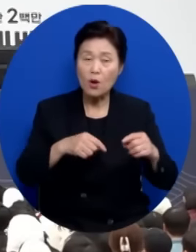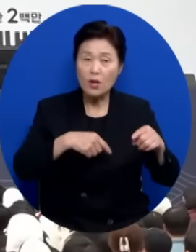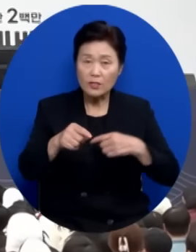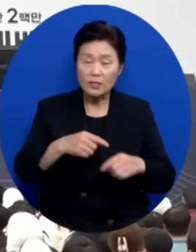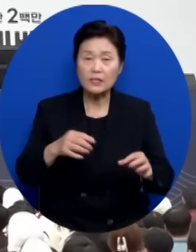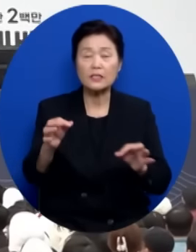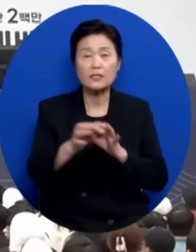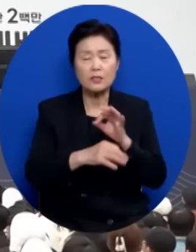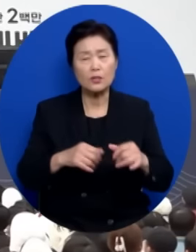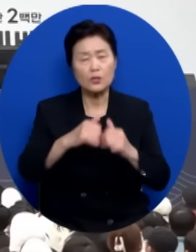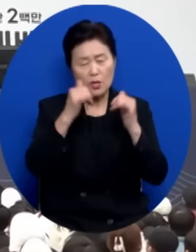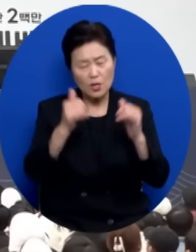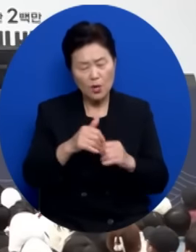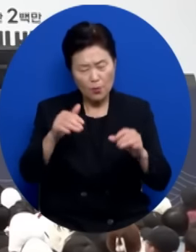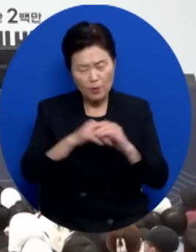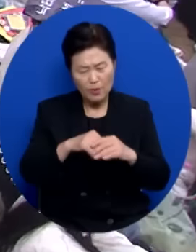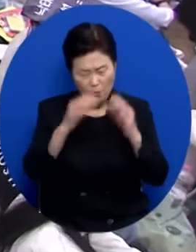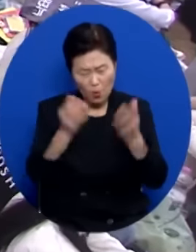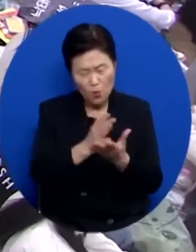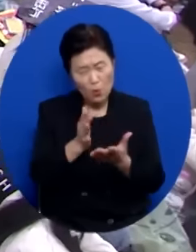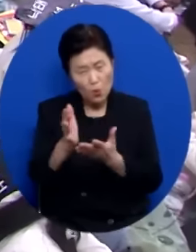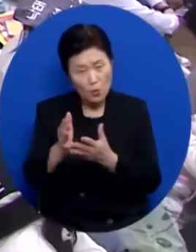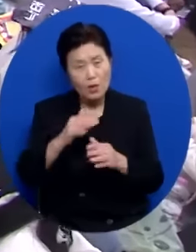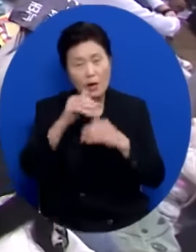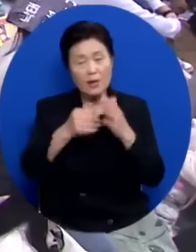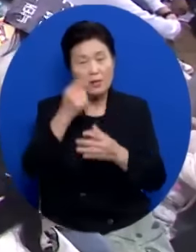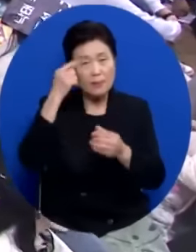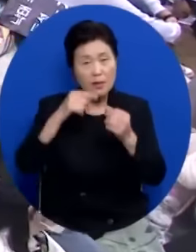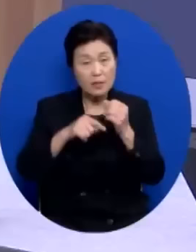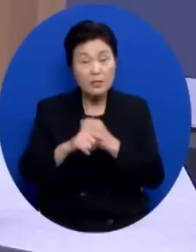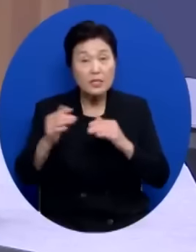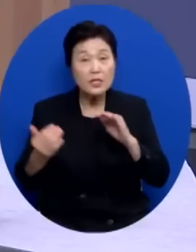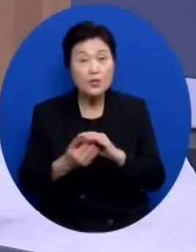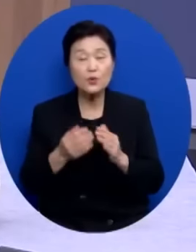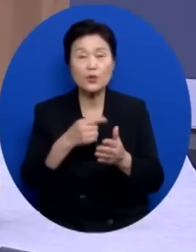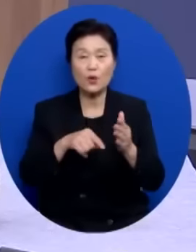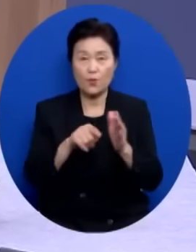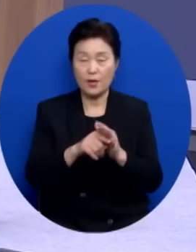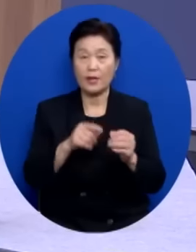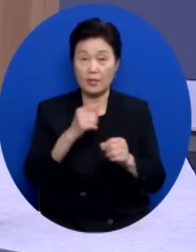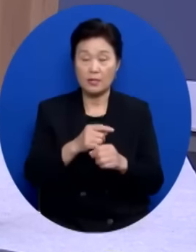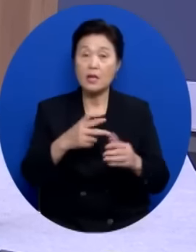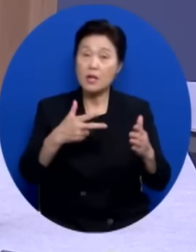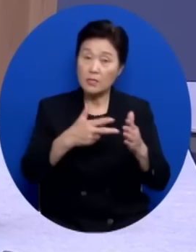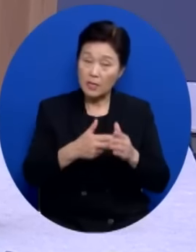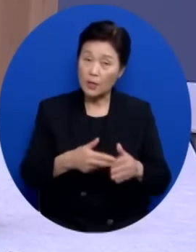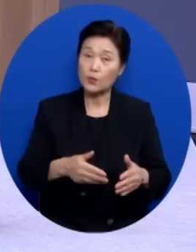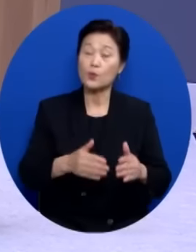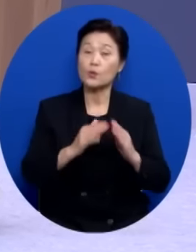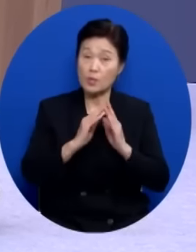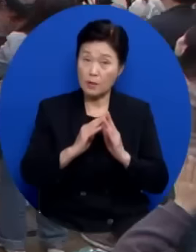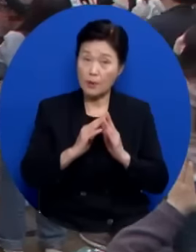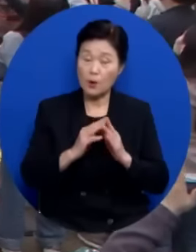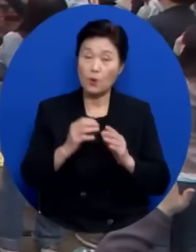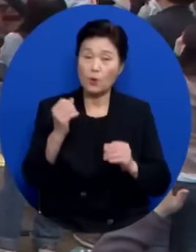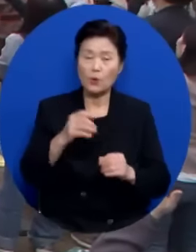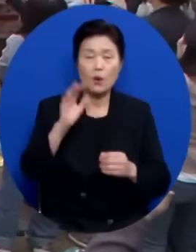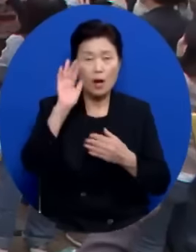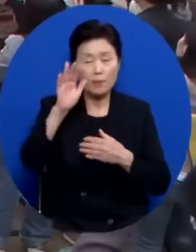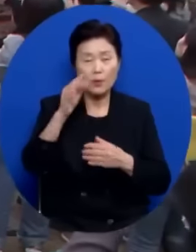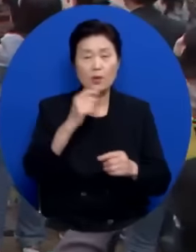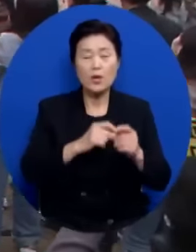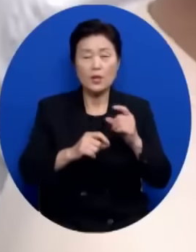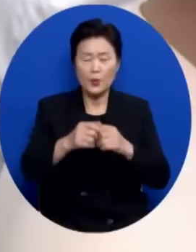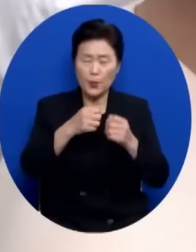모든 영역에서 하나님의 뜻을 이루가자 하는 이런 것을 통해서 재단도 만들고 설립도 하고 그래서 앞으로는